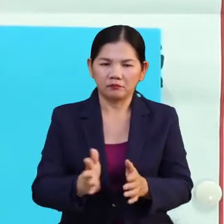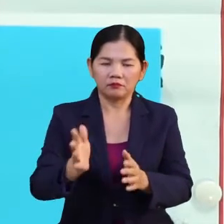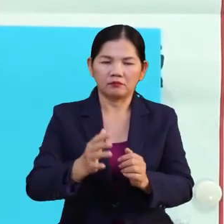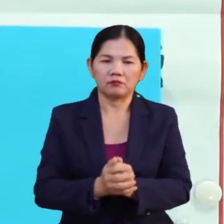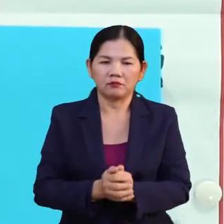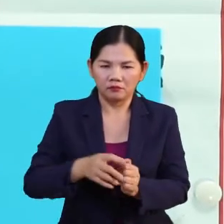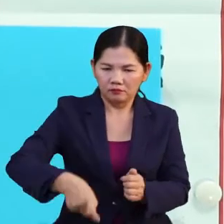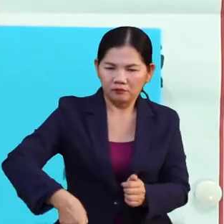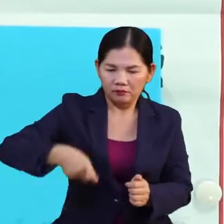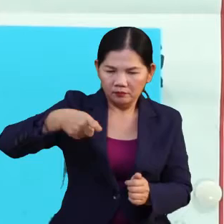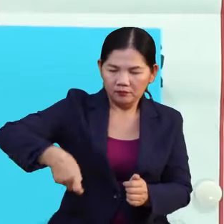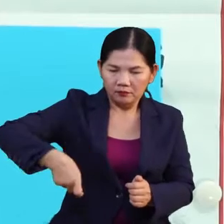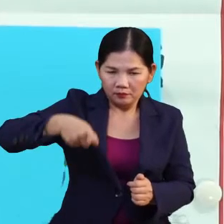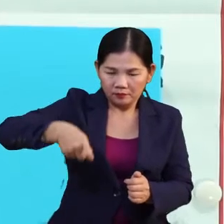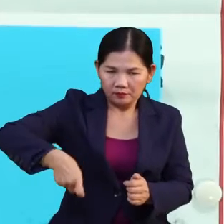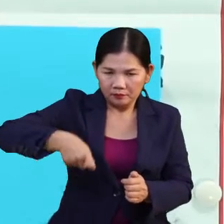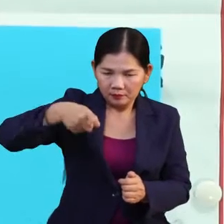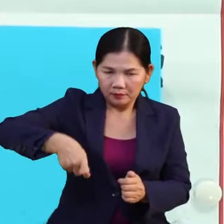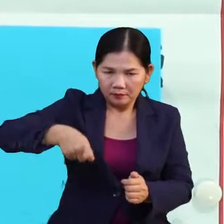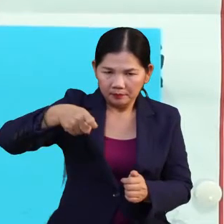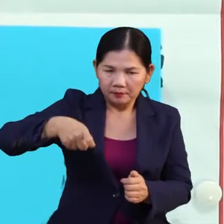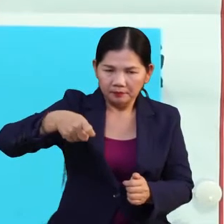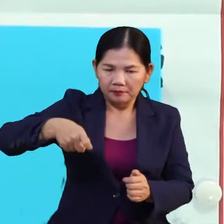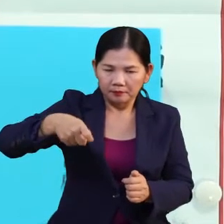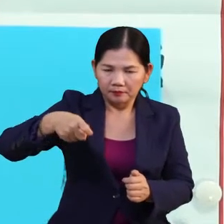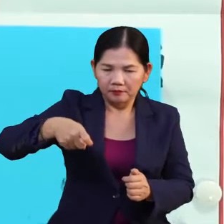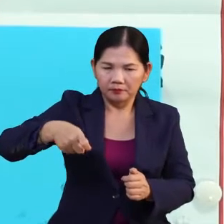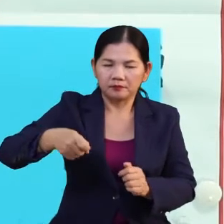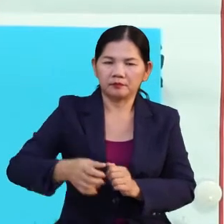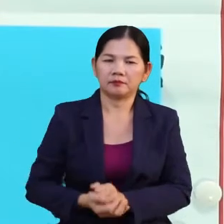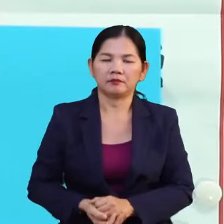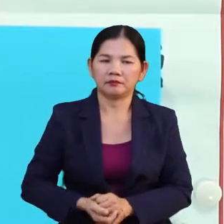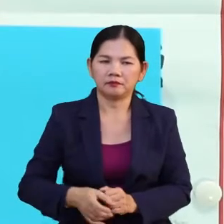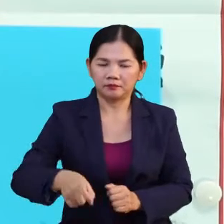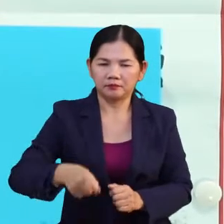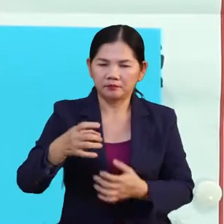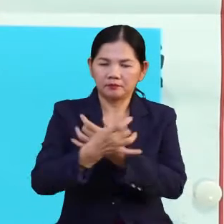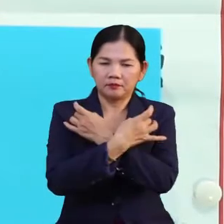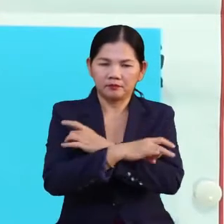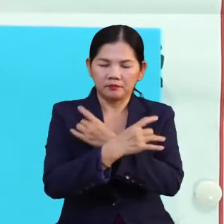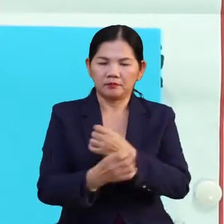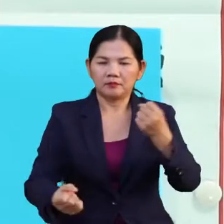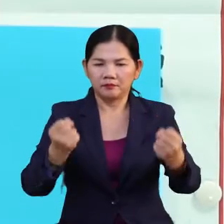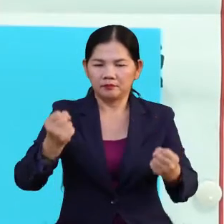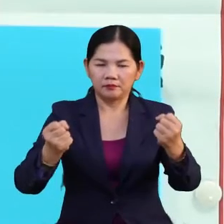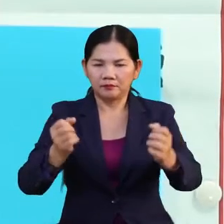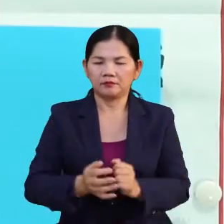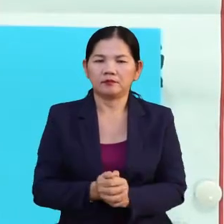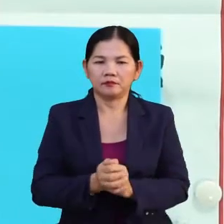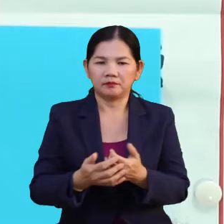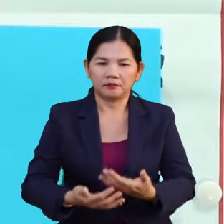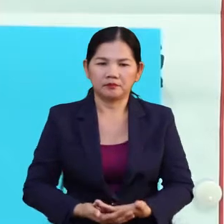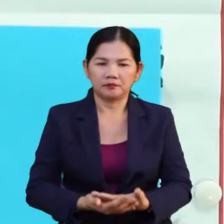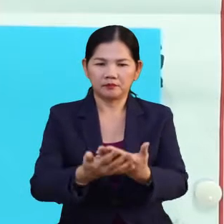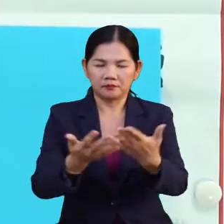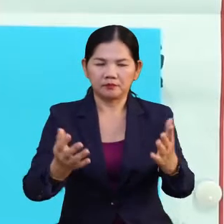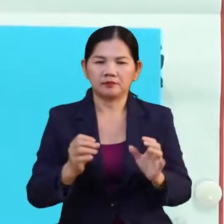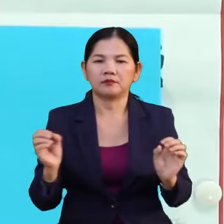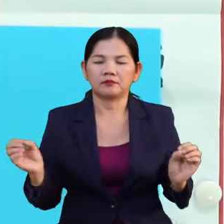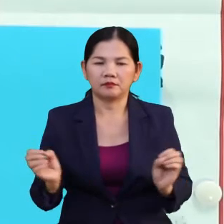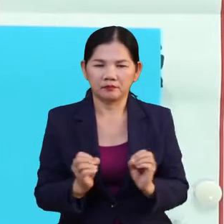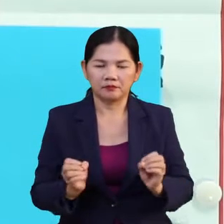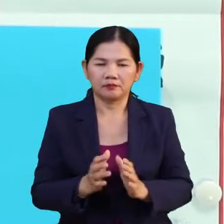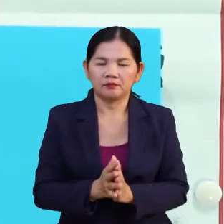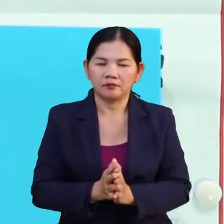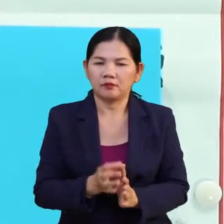ណាកូនមានថងចាសម្រាប់ការពៀទៅណាសម្រាប់អ្នកពលឡានណាកូនប៉ុន្តែជាទូទៅសម្រាប់អ្នកមិនពលឡានក៏ដោយ